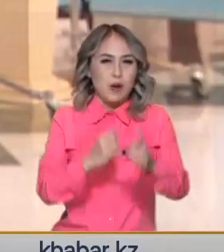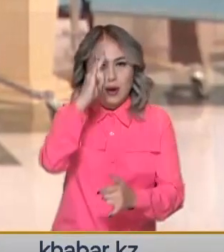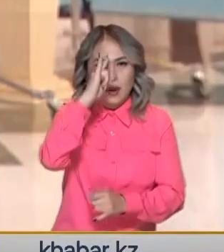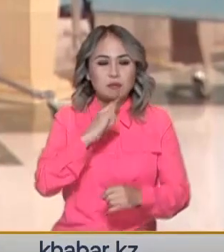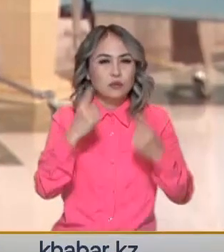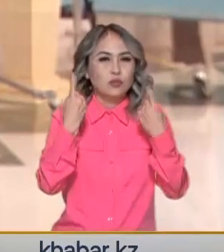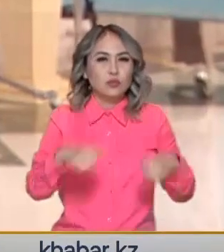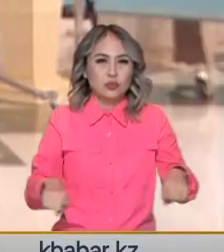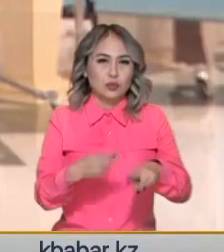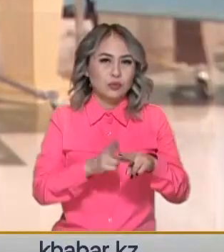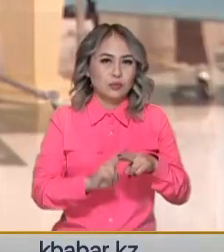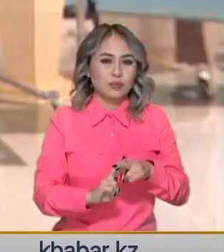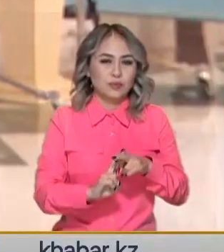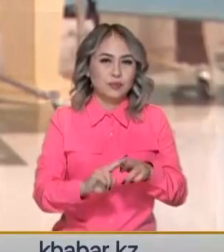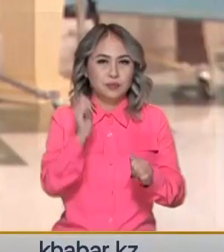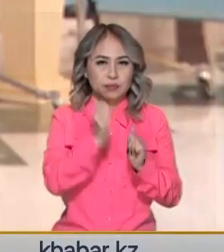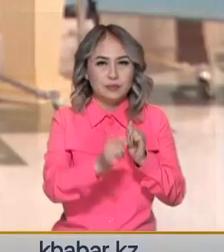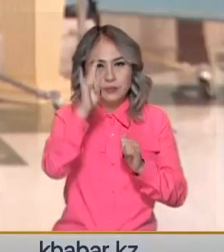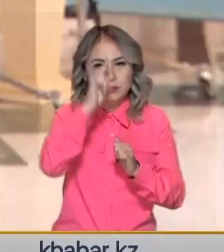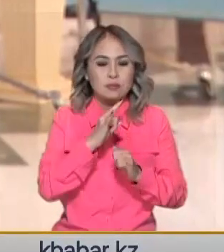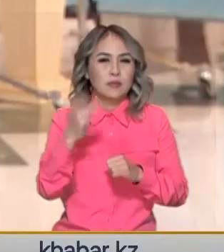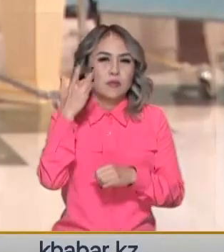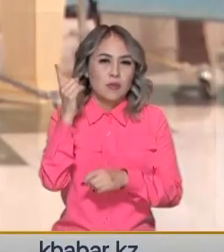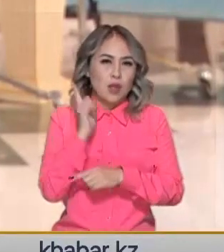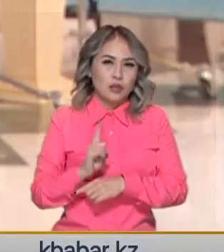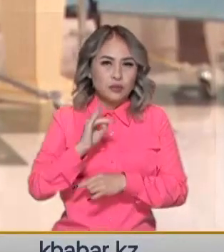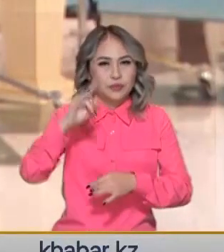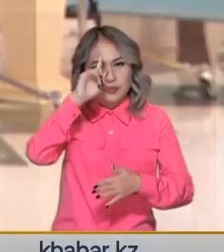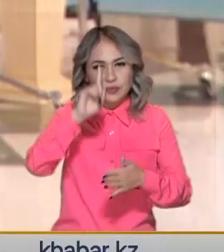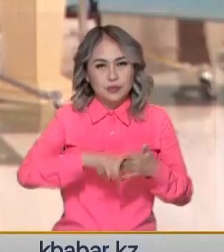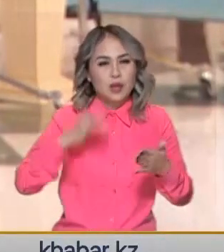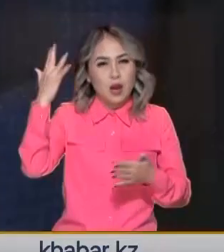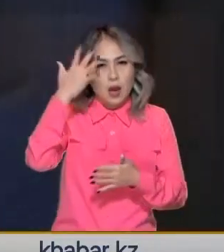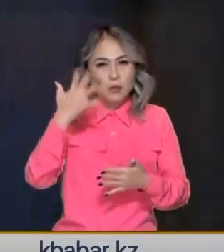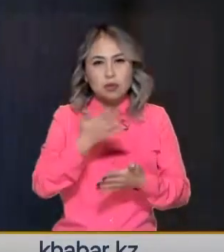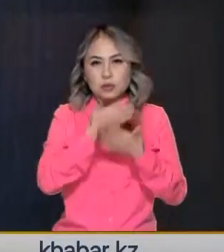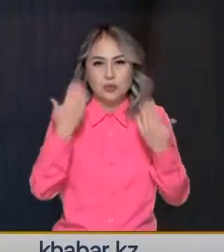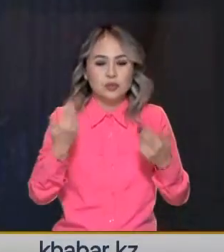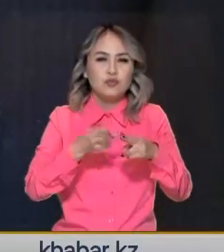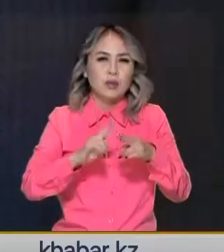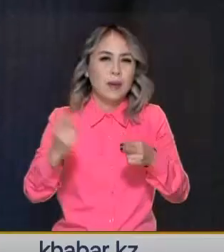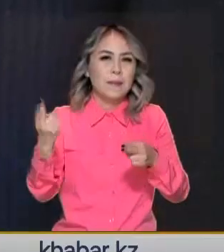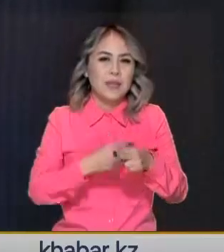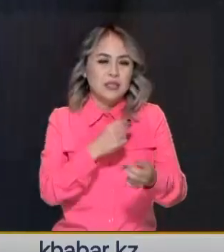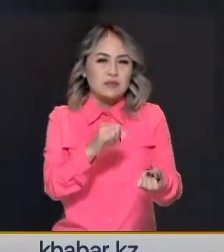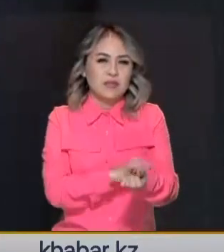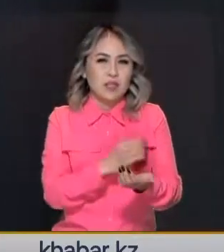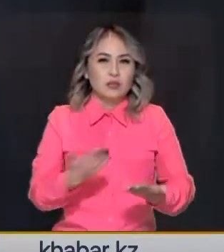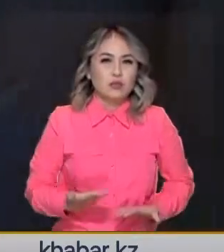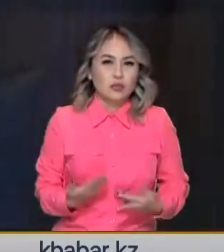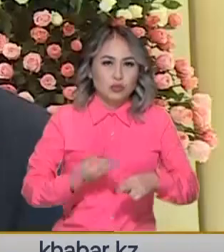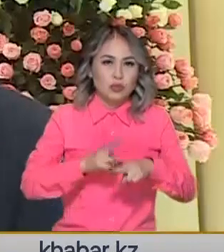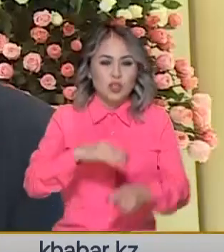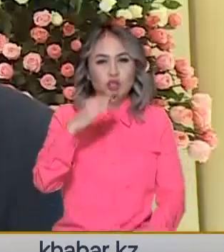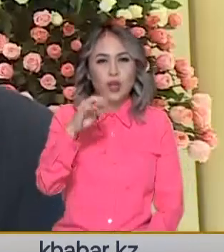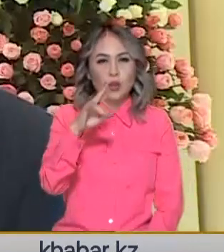басқа қайғысы, қайғысы Қазақстаннан басқа үміті, Қазақстаннан басқа арманы болмау керек. Есірткісіз болашақ қорының жетекшісі